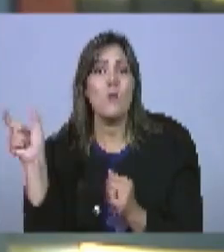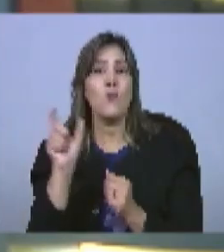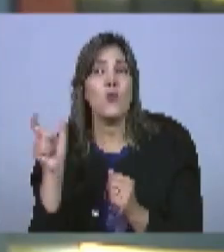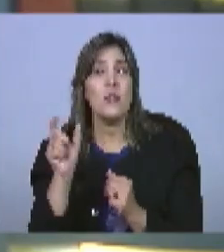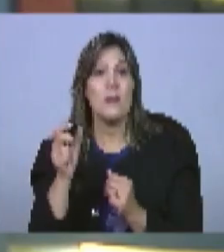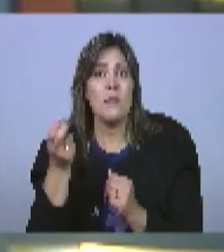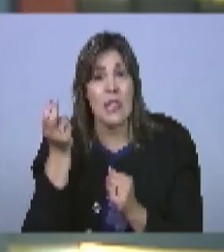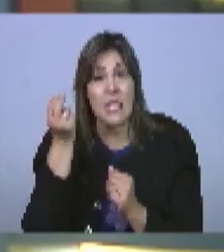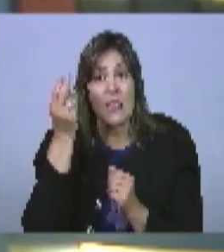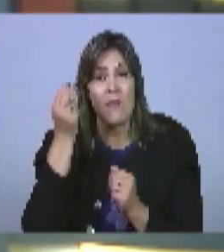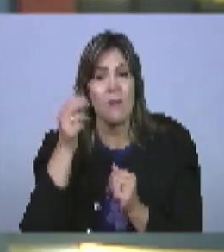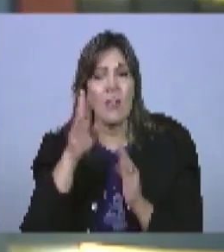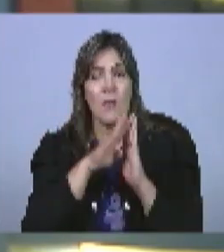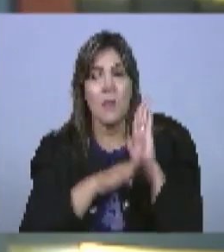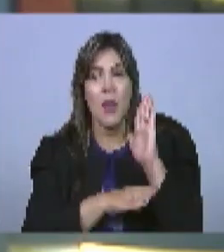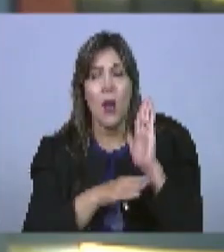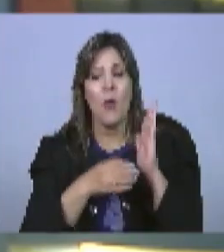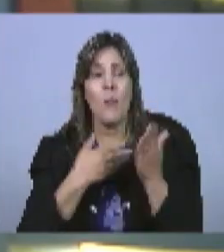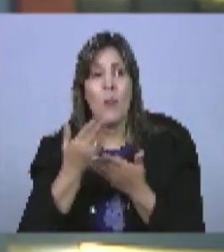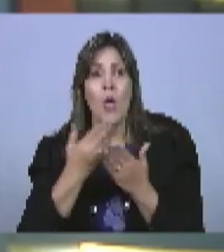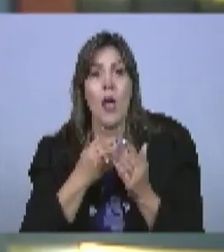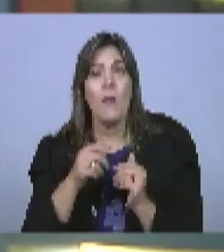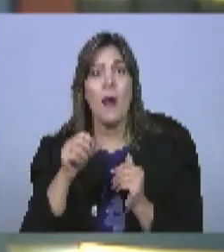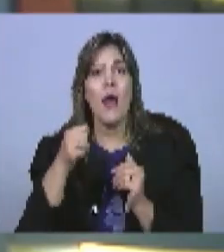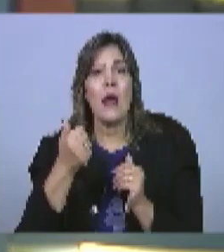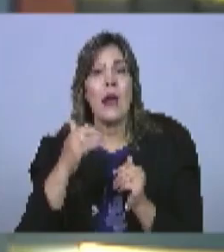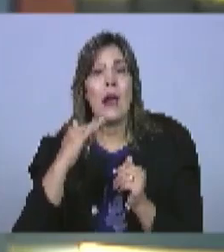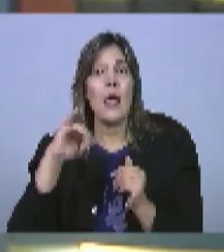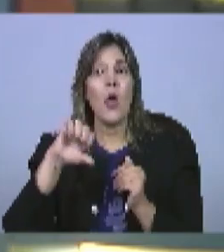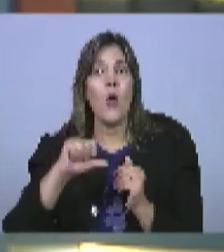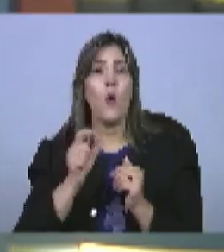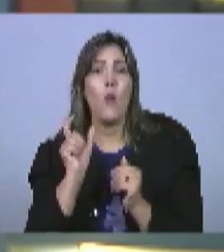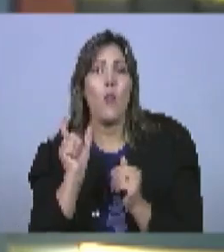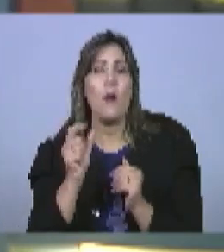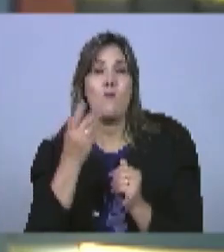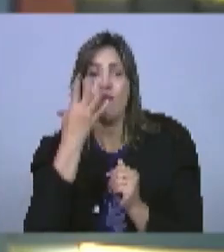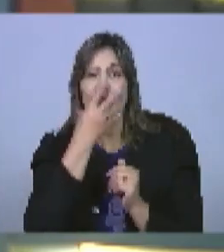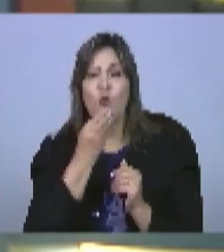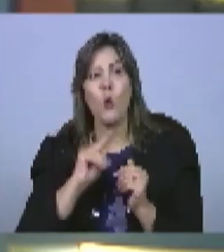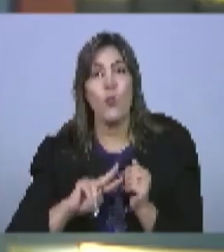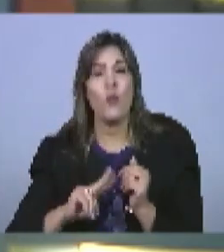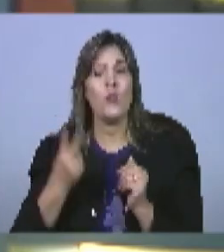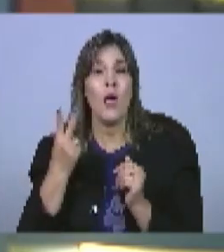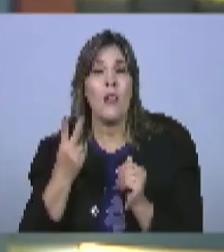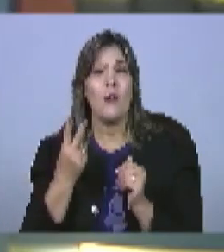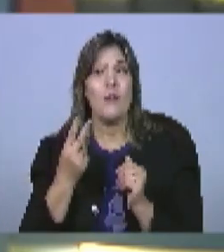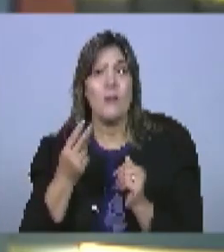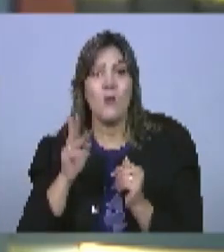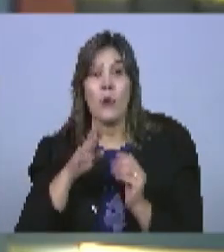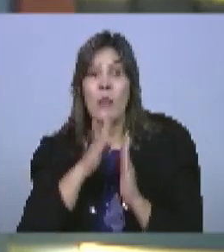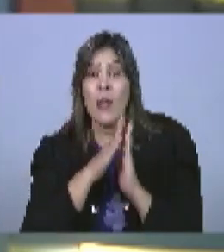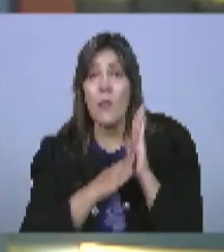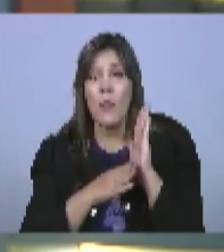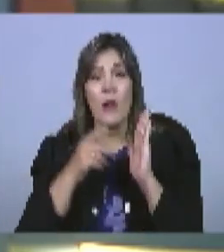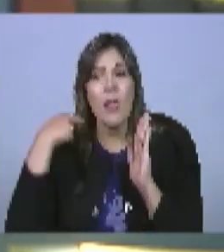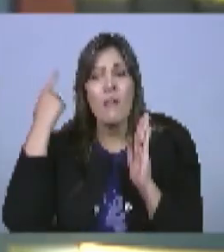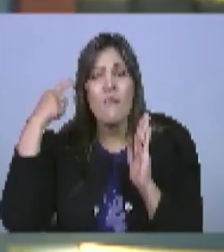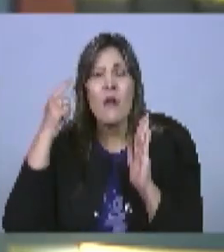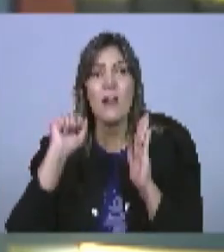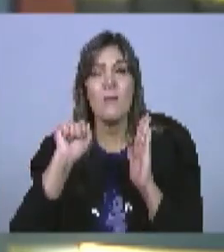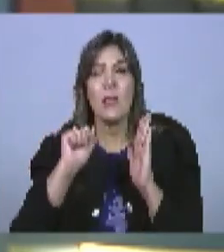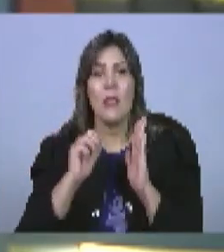بيعبر عن الاخوان بصوره او باخرى بل بالعكس يعني هو يكاد يكون دي المرجعيه الفكريه بالنسبه